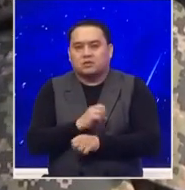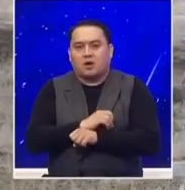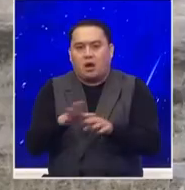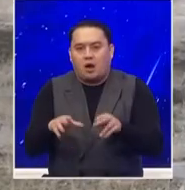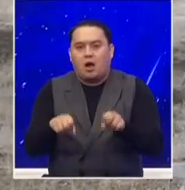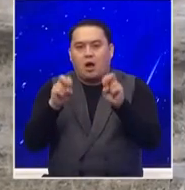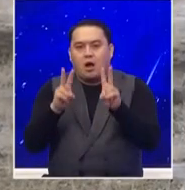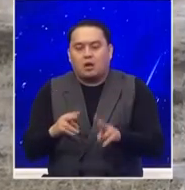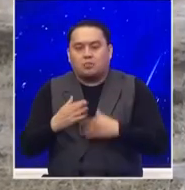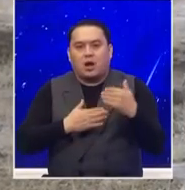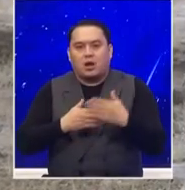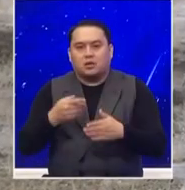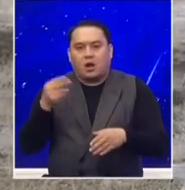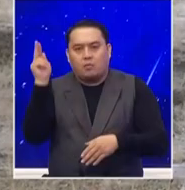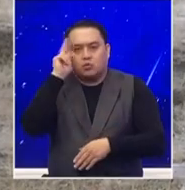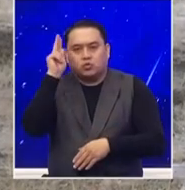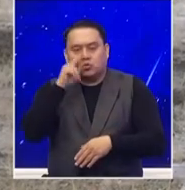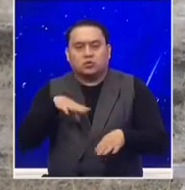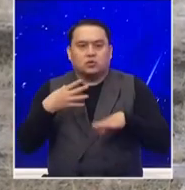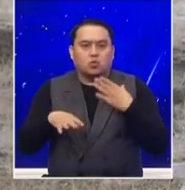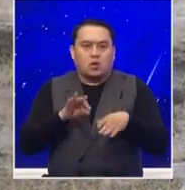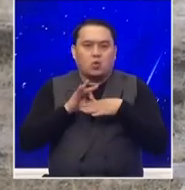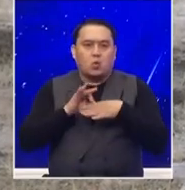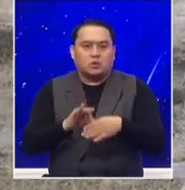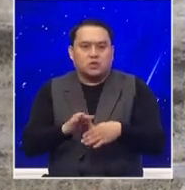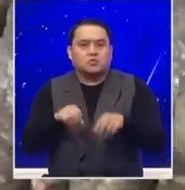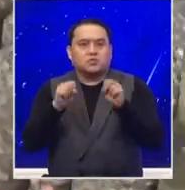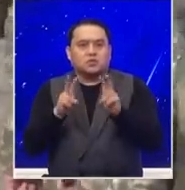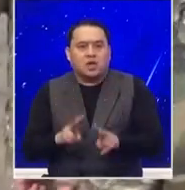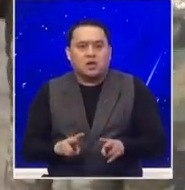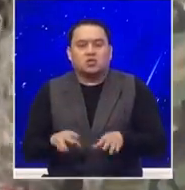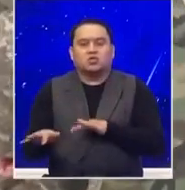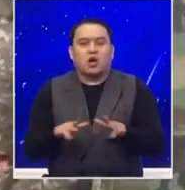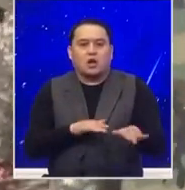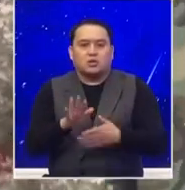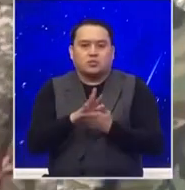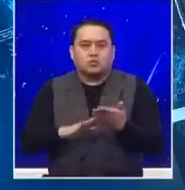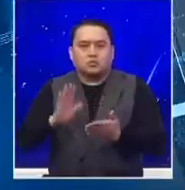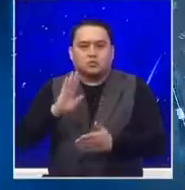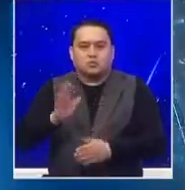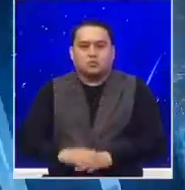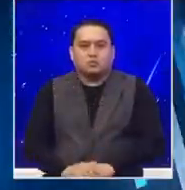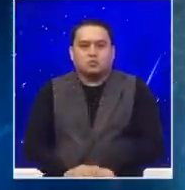заттарға арналған практикалық және теориялық жаттығулар өткізді. Мамандардың айтуынша, мұндай шара әлі де жалғаспақ.